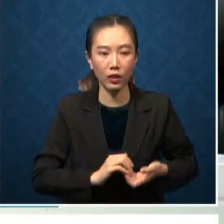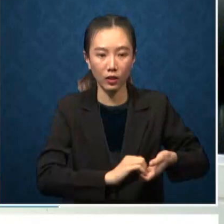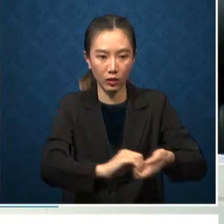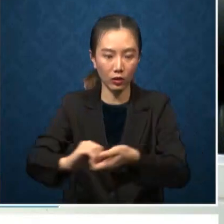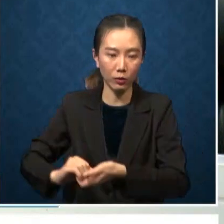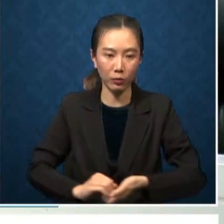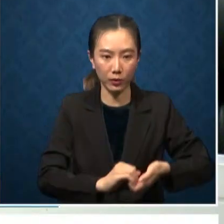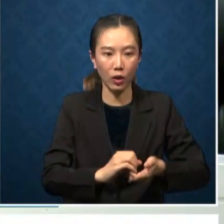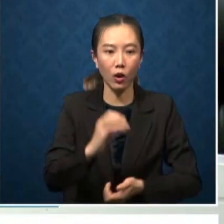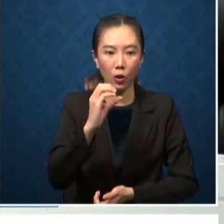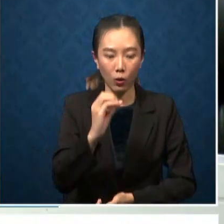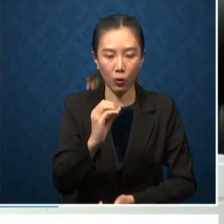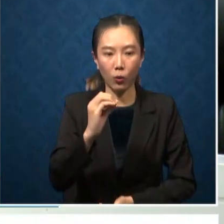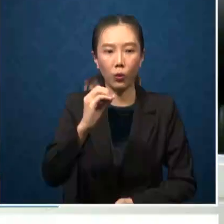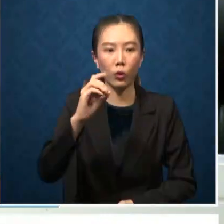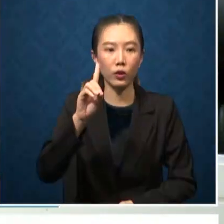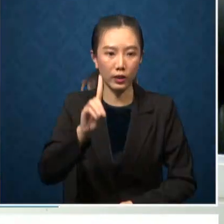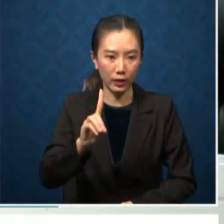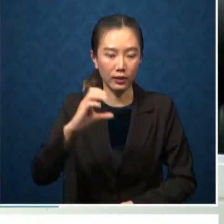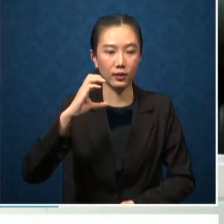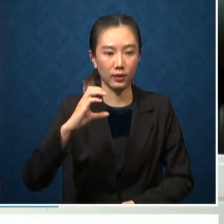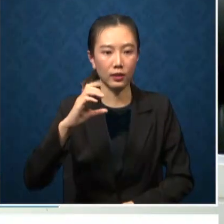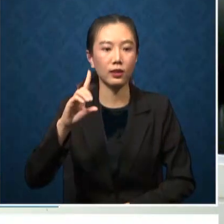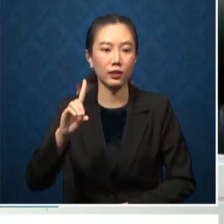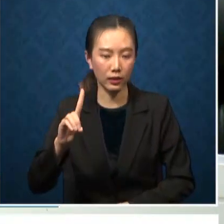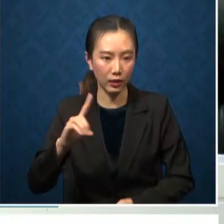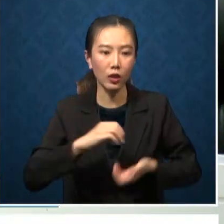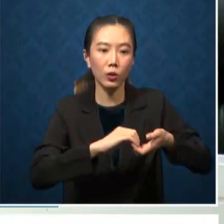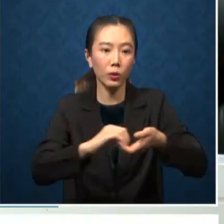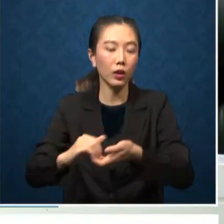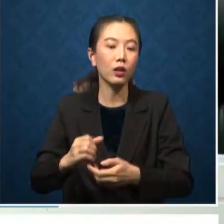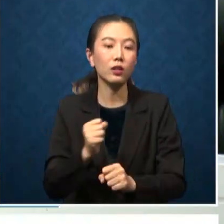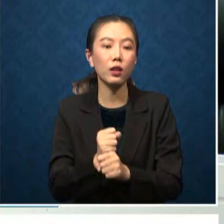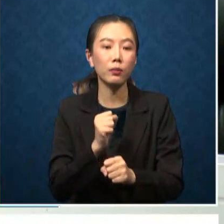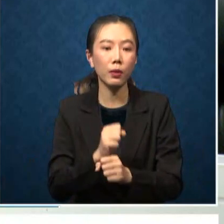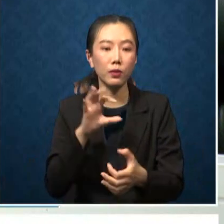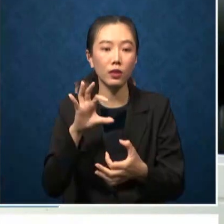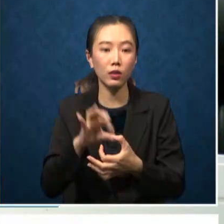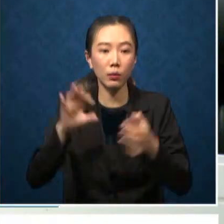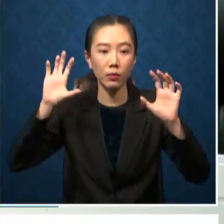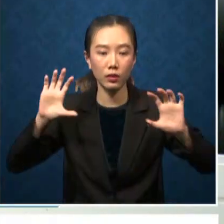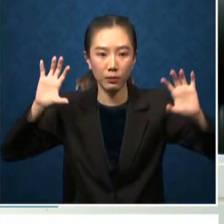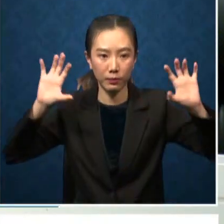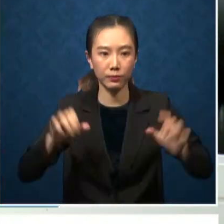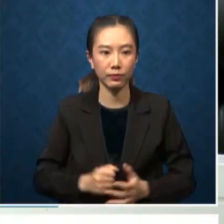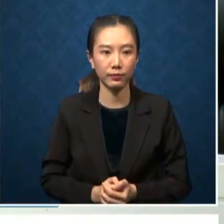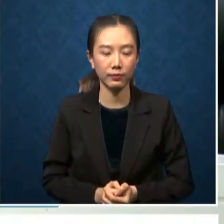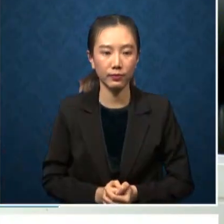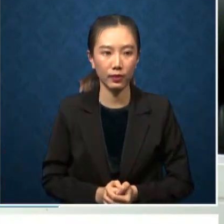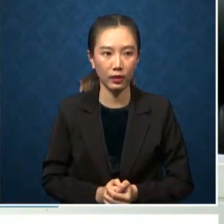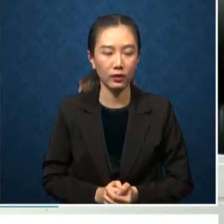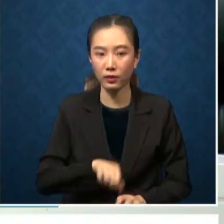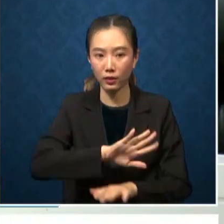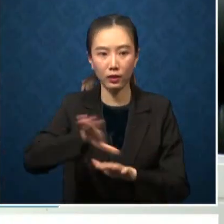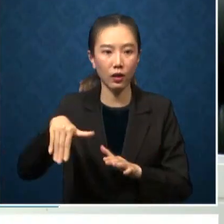ง OECD นะคะเกี่ยวกับเป็นเรื่องความร่วมมือทางวิชาการในการเสริมสร้างธรรมาภิบาลในภาครัฐนะคะ ก็ต้องขอนำเรียนว่าทั้งหมดนี้